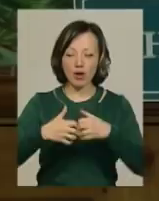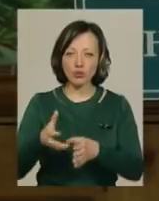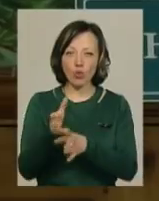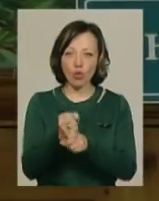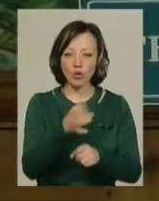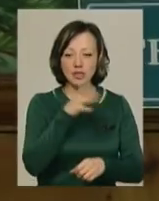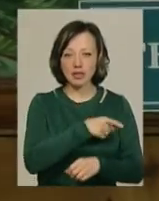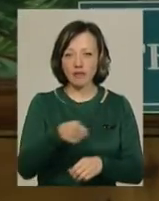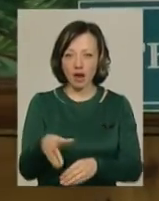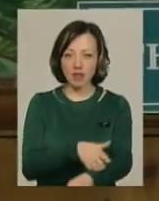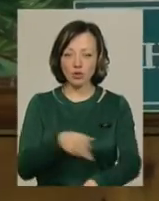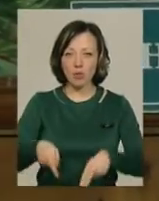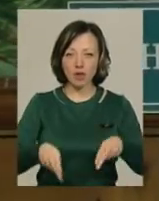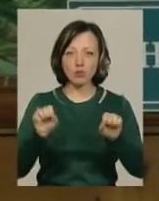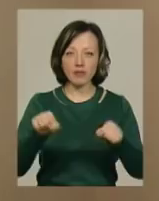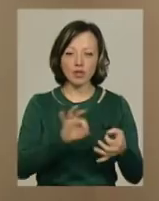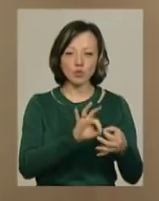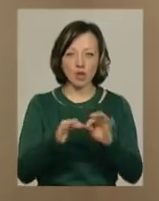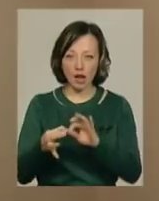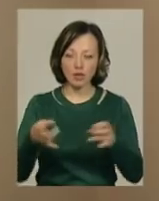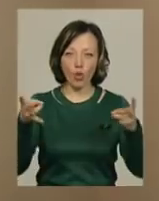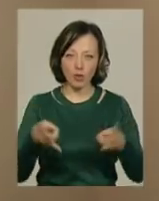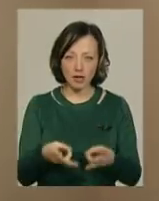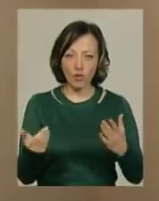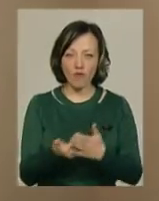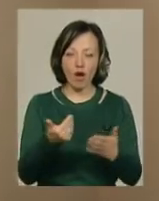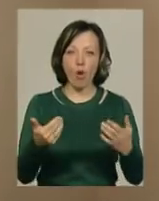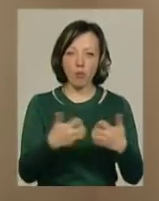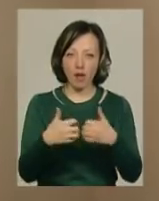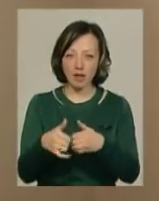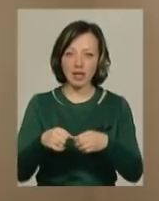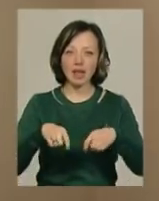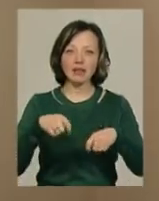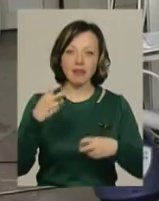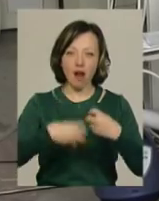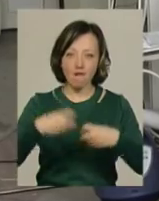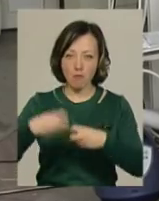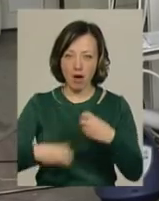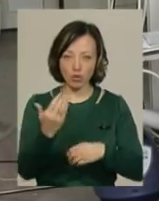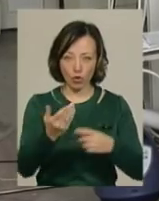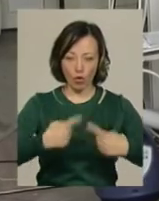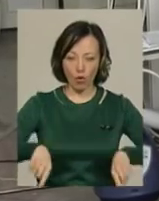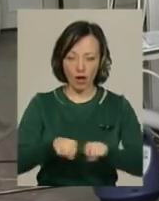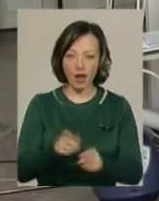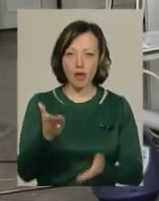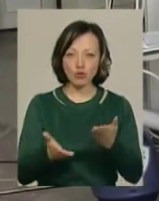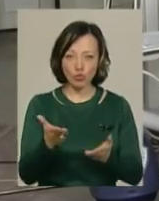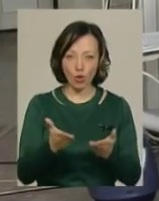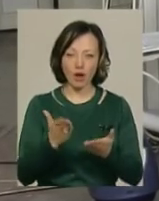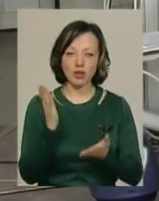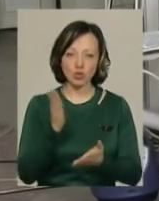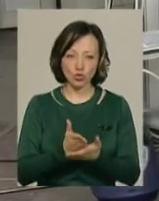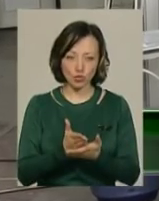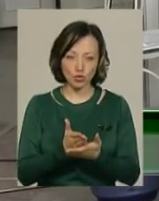скоротить тривалість операцій і ймовірність ускладнень, необхідне нове обладнання і травматології. Якщо б існуючи у